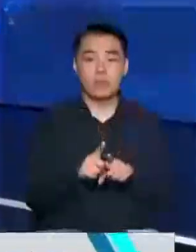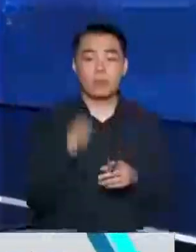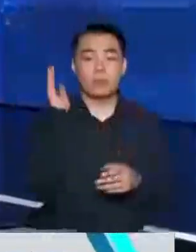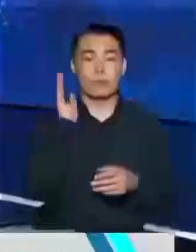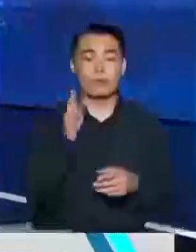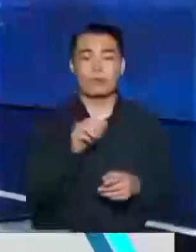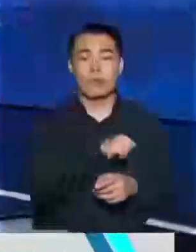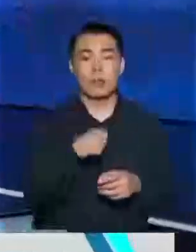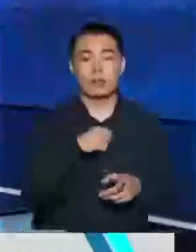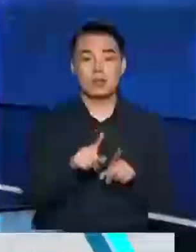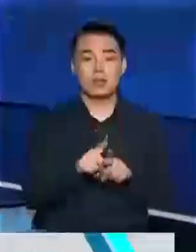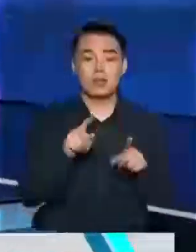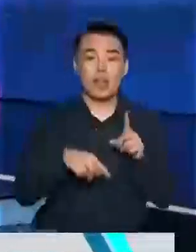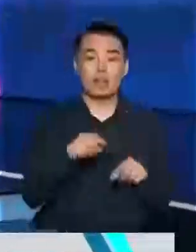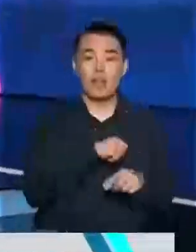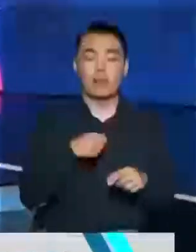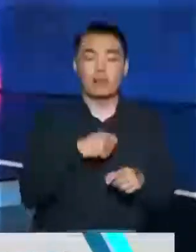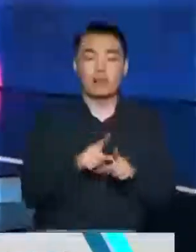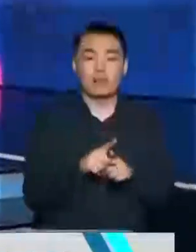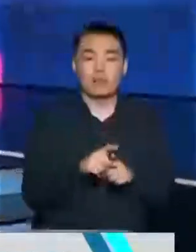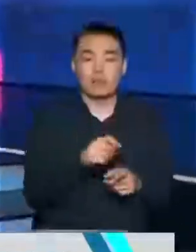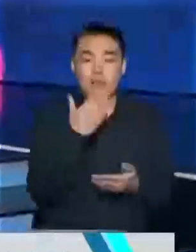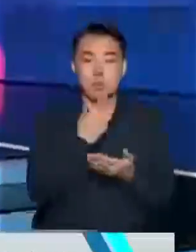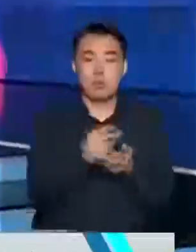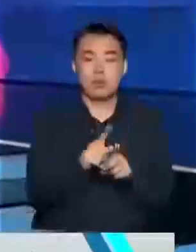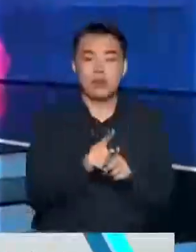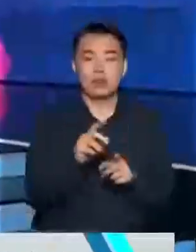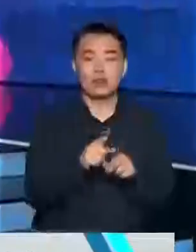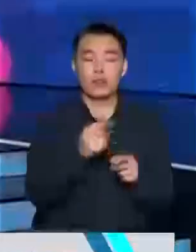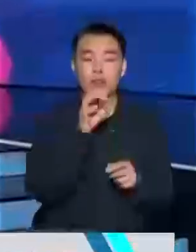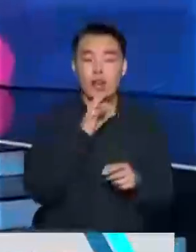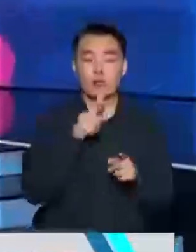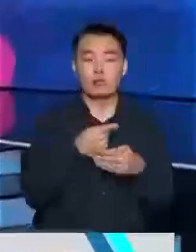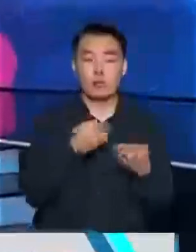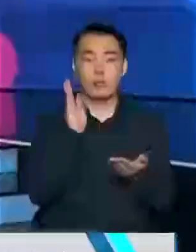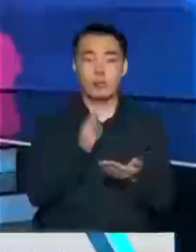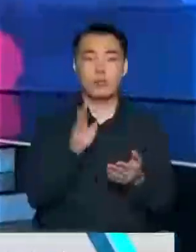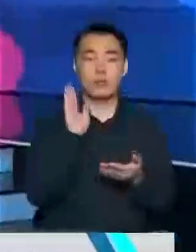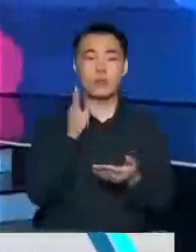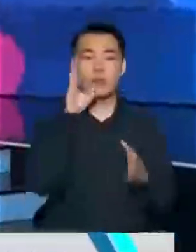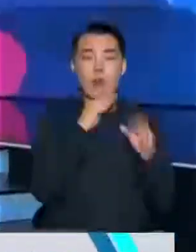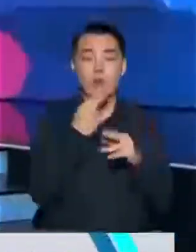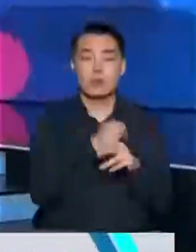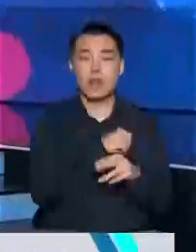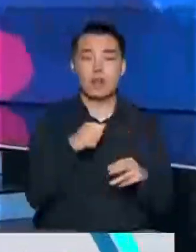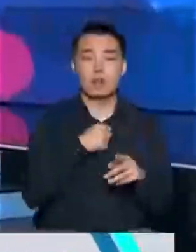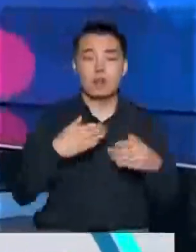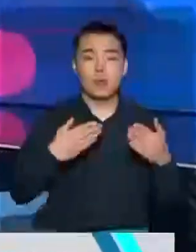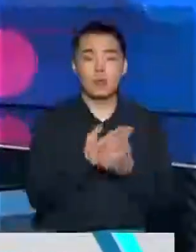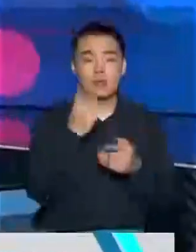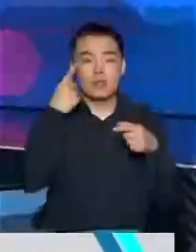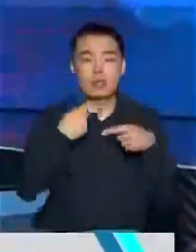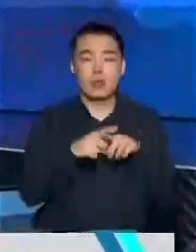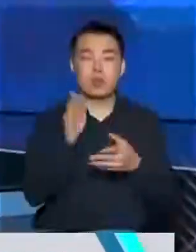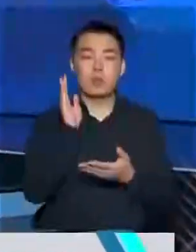будет обеспечено наше население с оригинальными лекарственными средствами, будет возможность трансферта инновационных